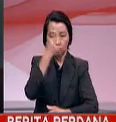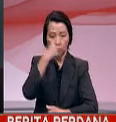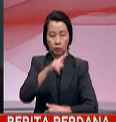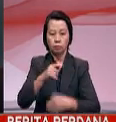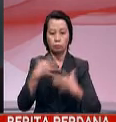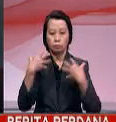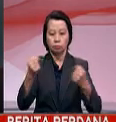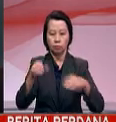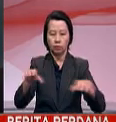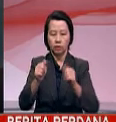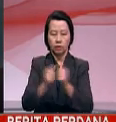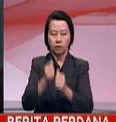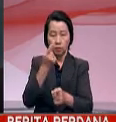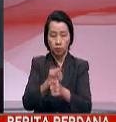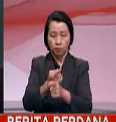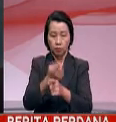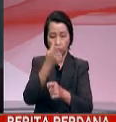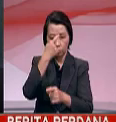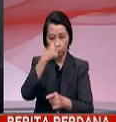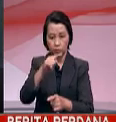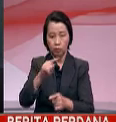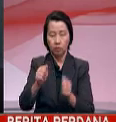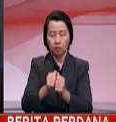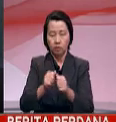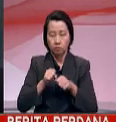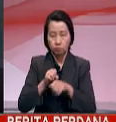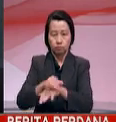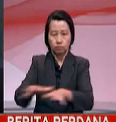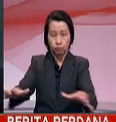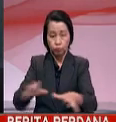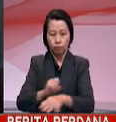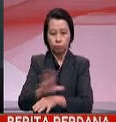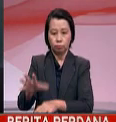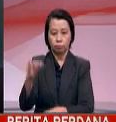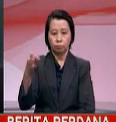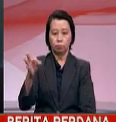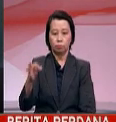right analysis to curb the spread of the pandemic.